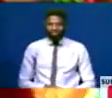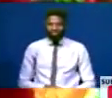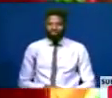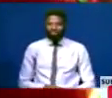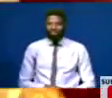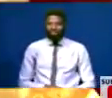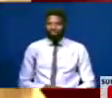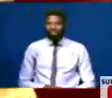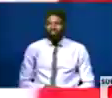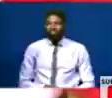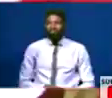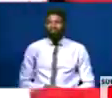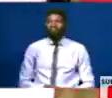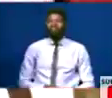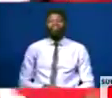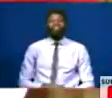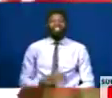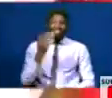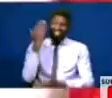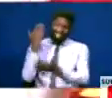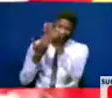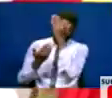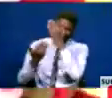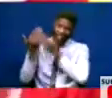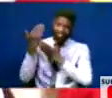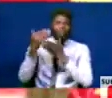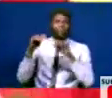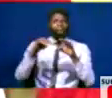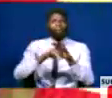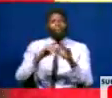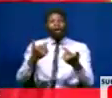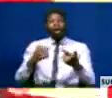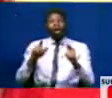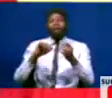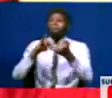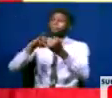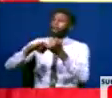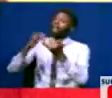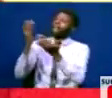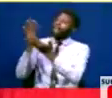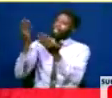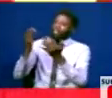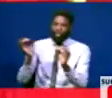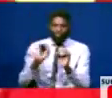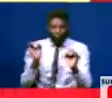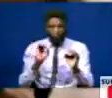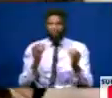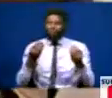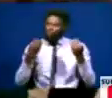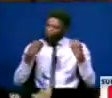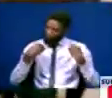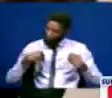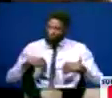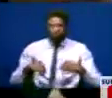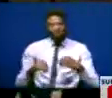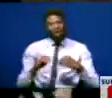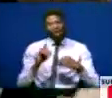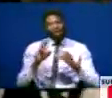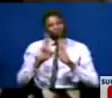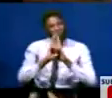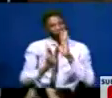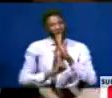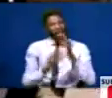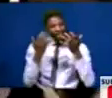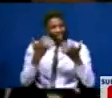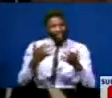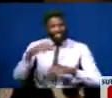In the past, members were not allowed to marry outside the faith. Modesty dressing was strictly enforced. Taking alcohol